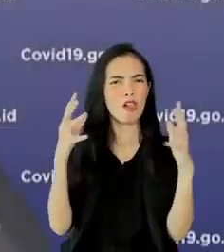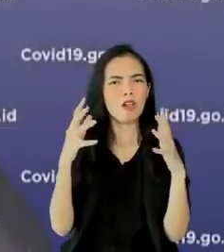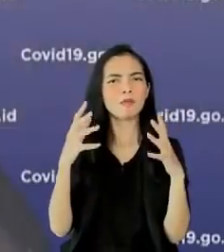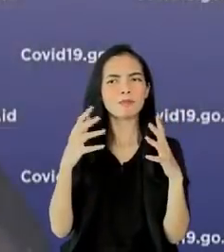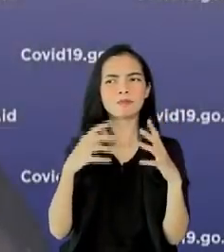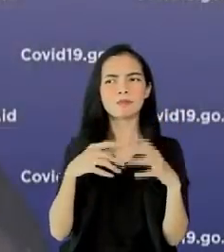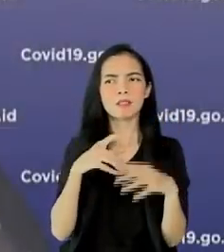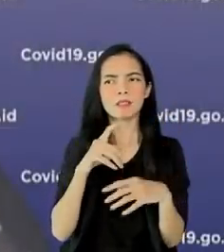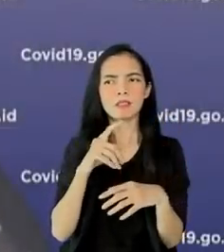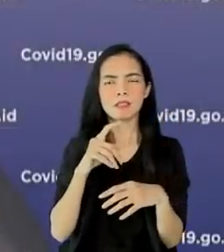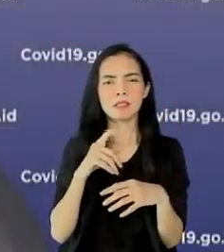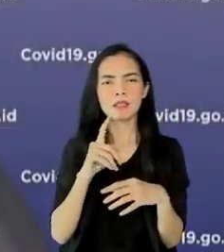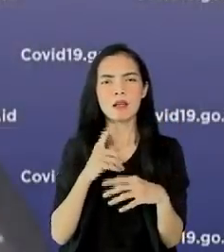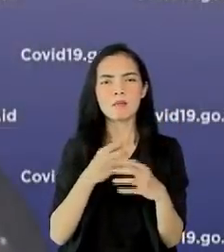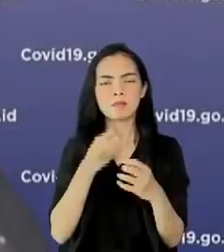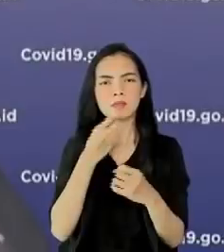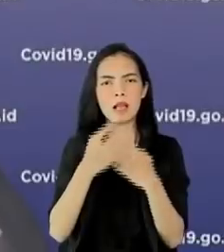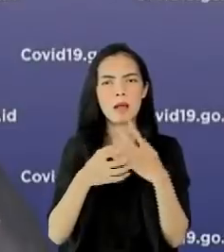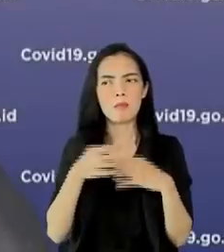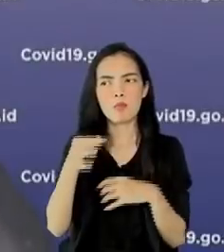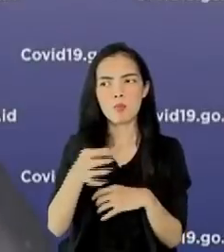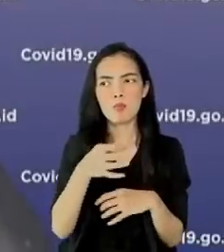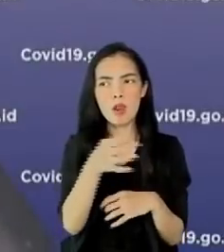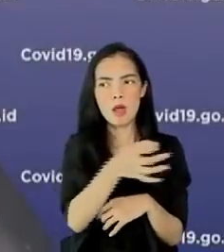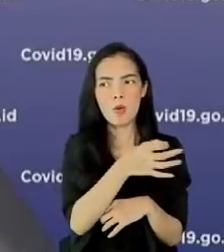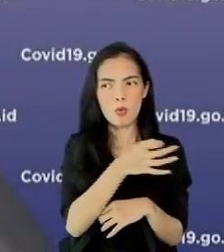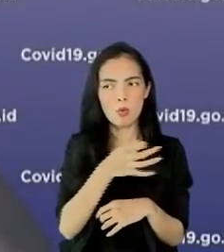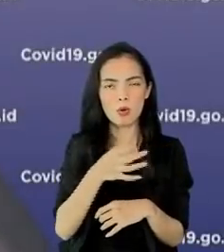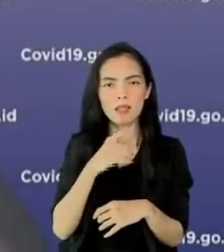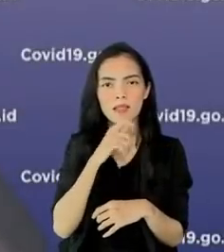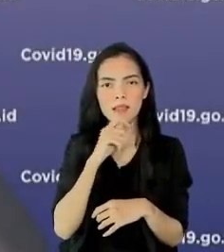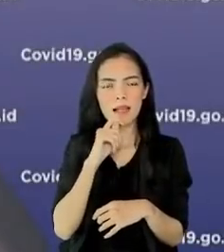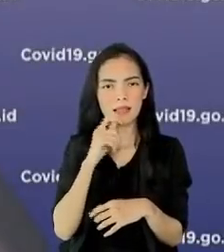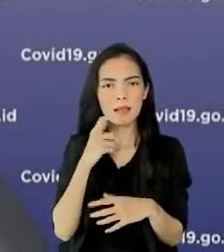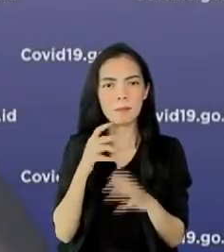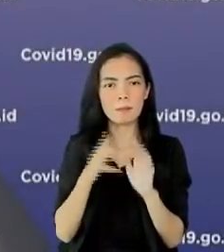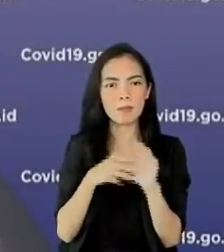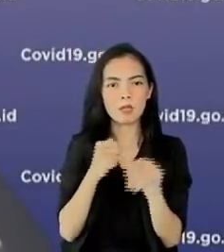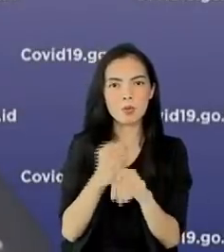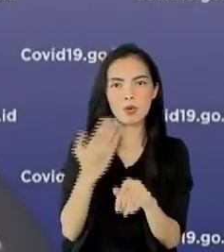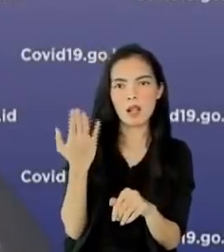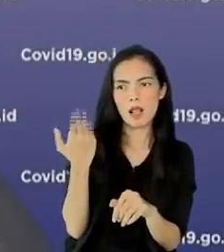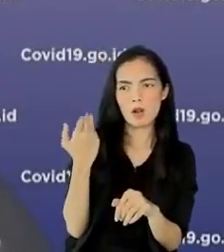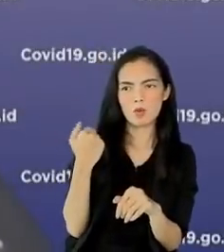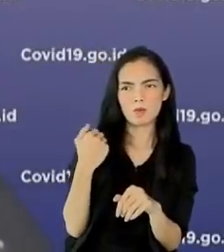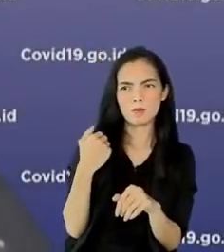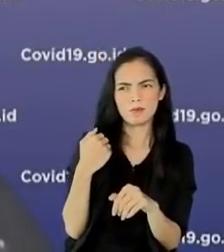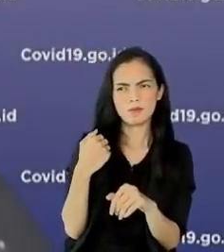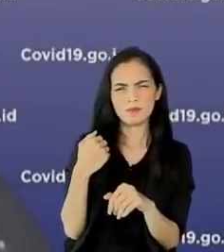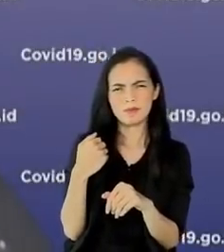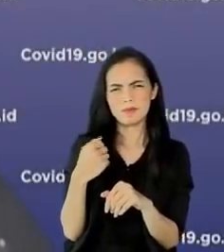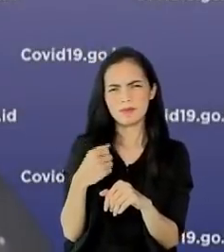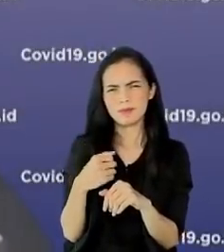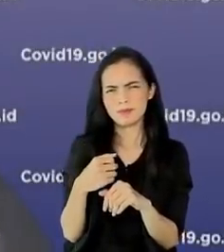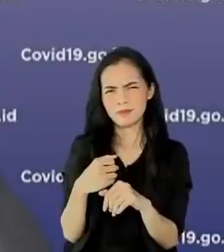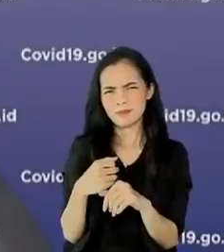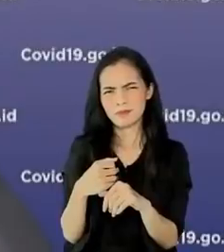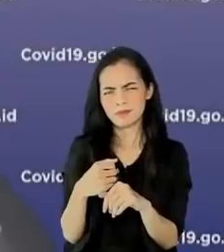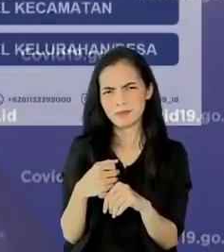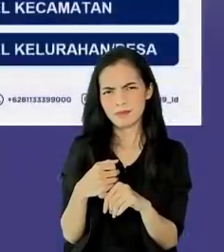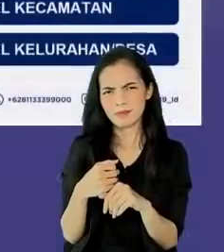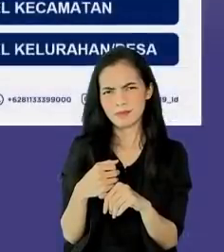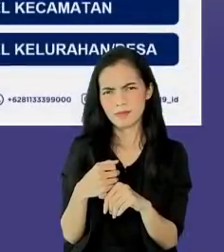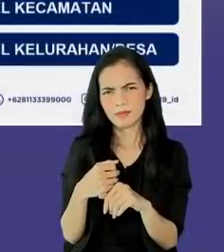slide, kita akan lihat yang secara per pulau. Ini ternyata gambarannya dengan pekan lalu ya Dokter Lula, pada saat kita sempat bahas